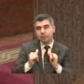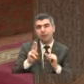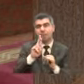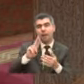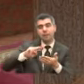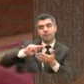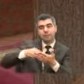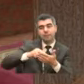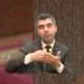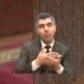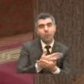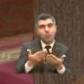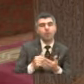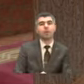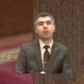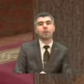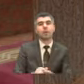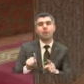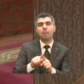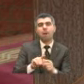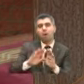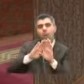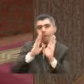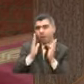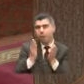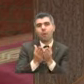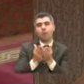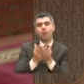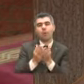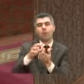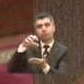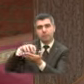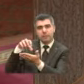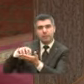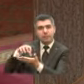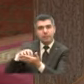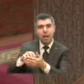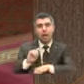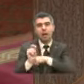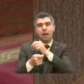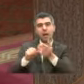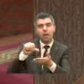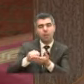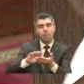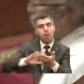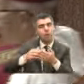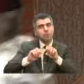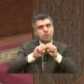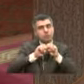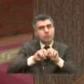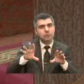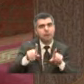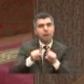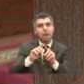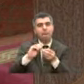جميع المراكز والقرى غندخلوها في المنظومة ديال التوزيع، باش هاد الإشكالات اللي تتوقع علينا في الصيف